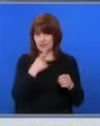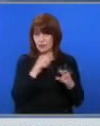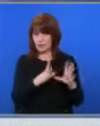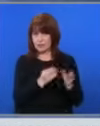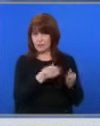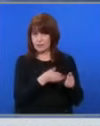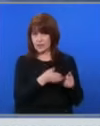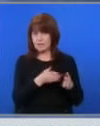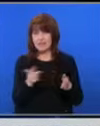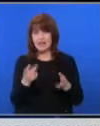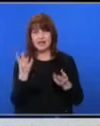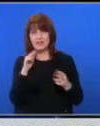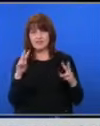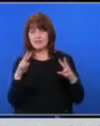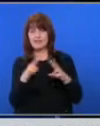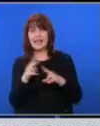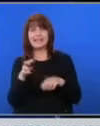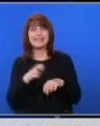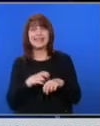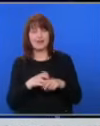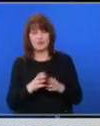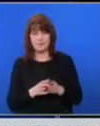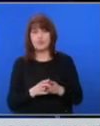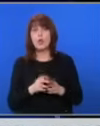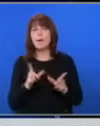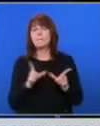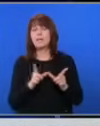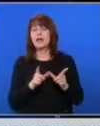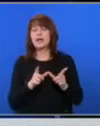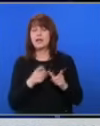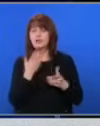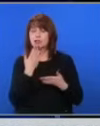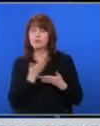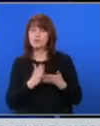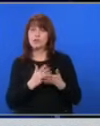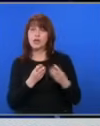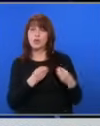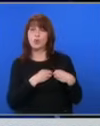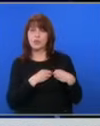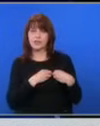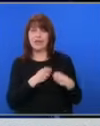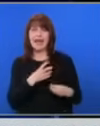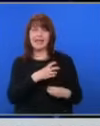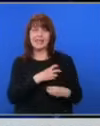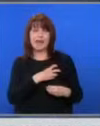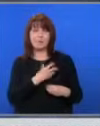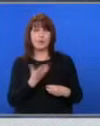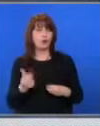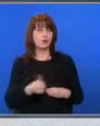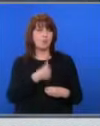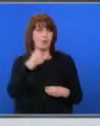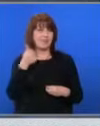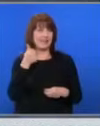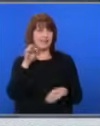се виждахте с Денков и Асен Василев? Вицепремиерът Габриел сподели усещането си за управлението досега. ГЕРБ, победител на изборите,